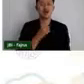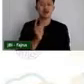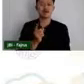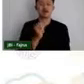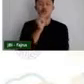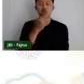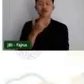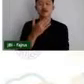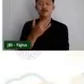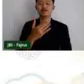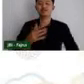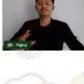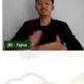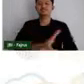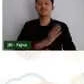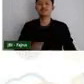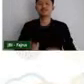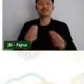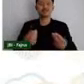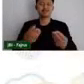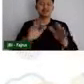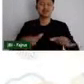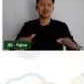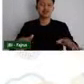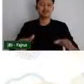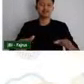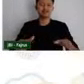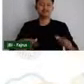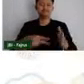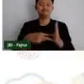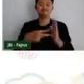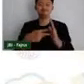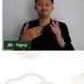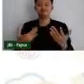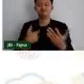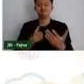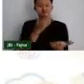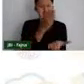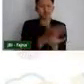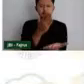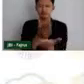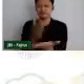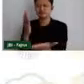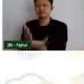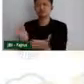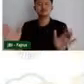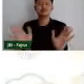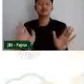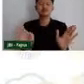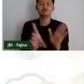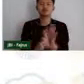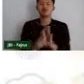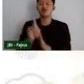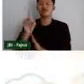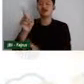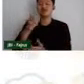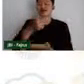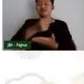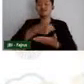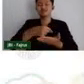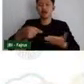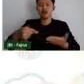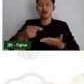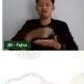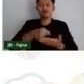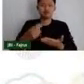kesempatan bagi anaknya untuk mengikuti pendidikan. Jadi tidak boleh kita batasi. Jadi seandainya ada sekolah gitu, sekolah-sekolah tertentu